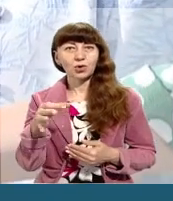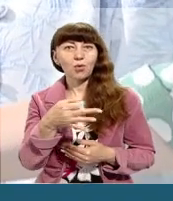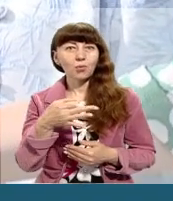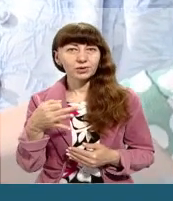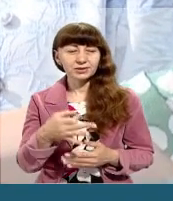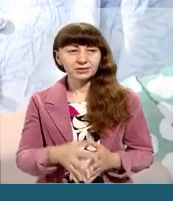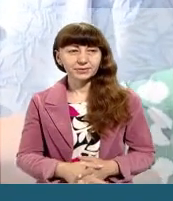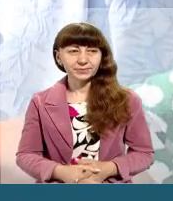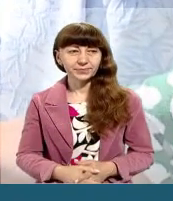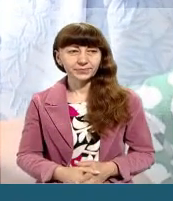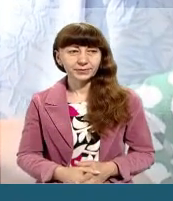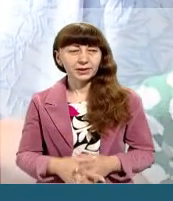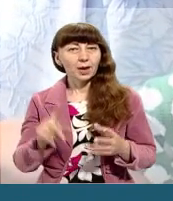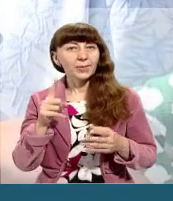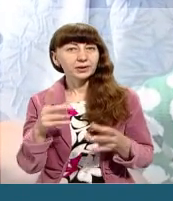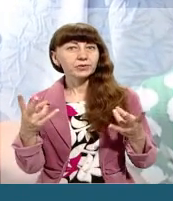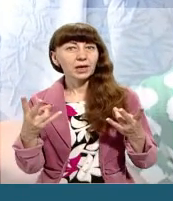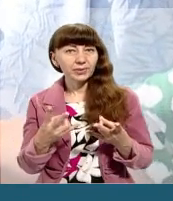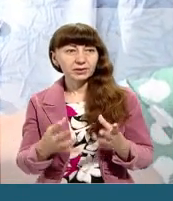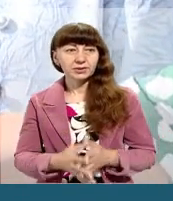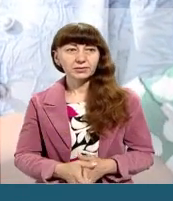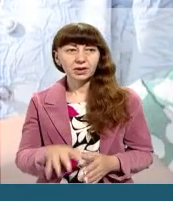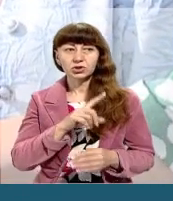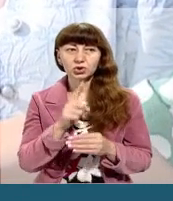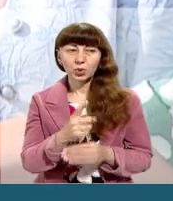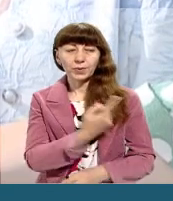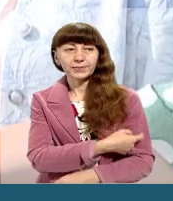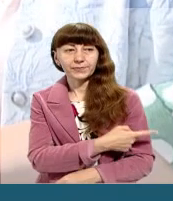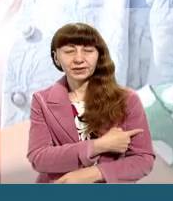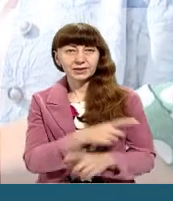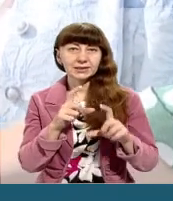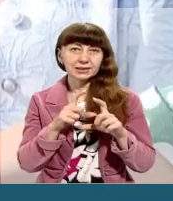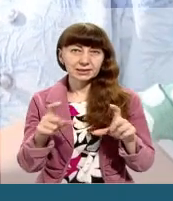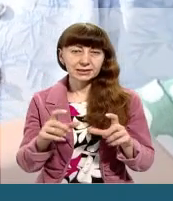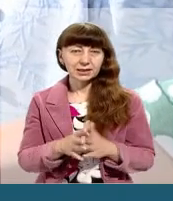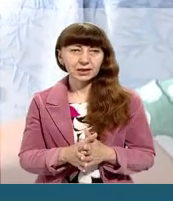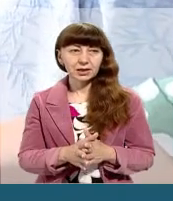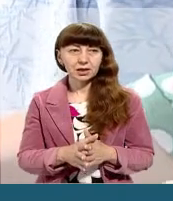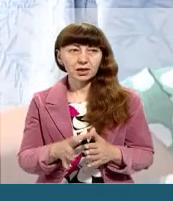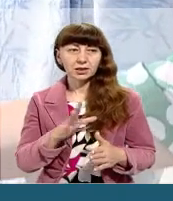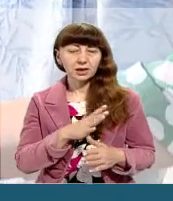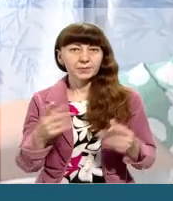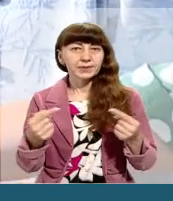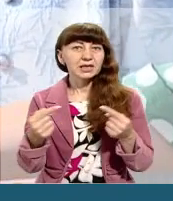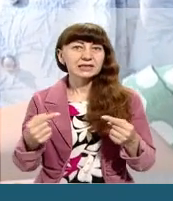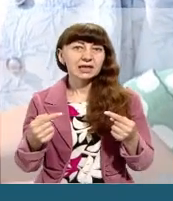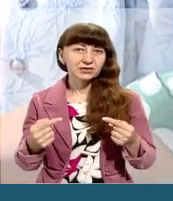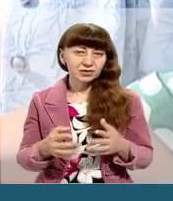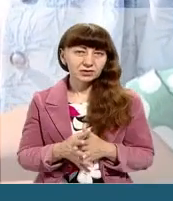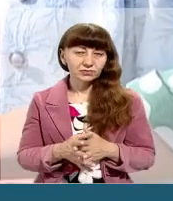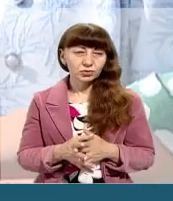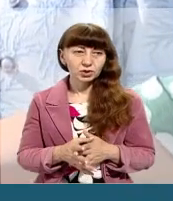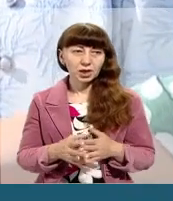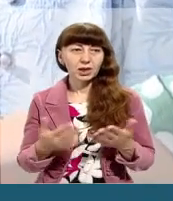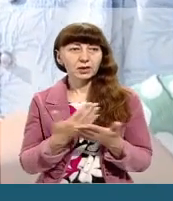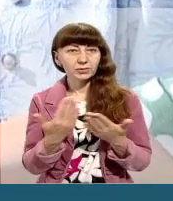Поэтому необходимо, конечно же, чтобы медицинская инфраструктура она соответствовала.